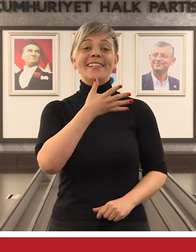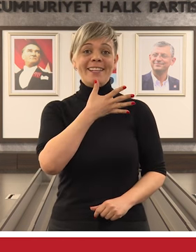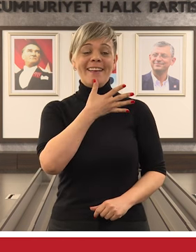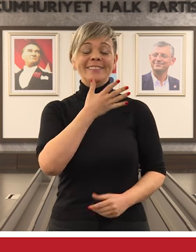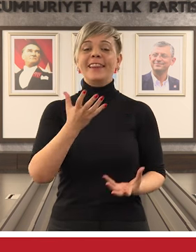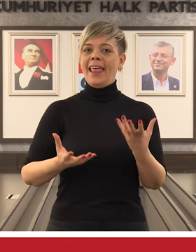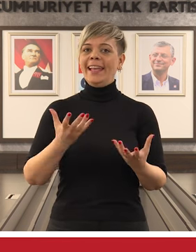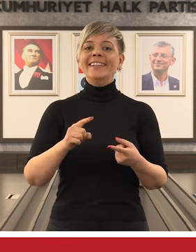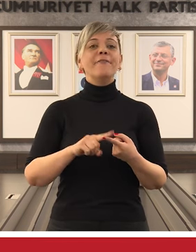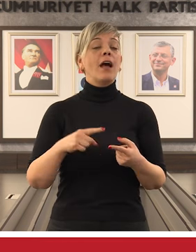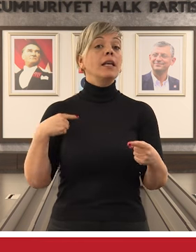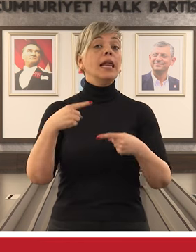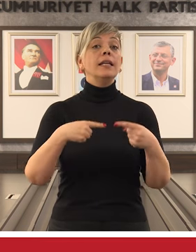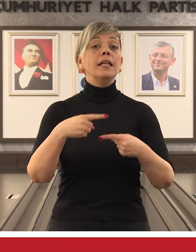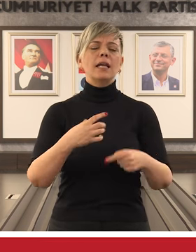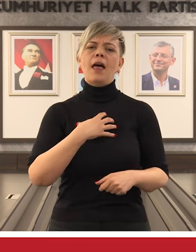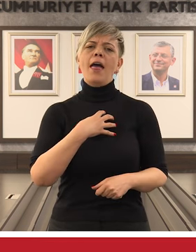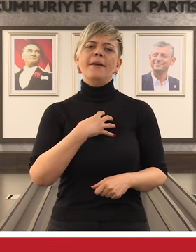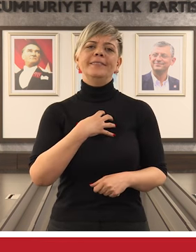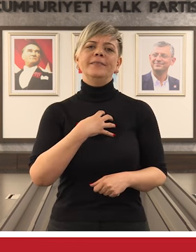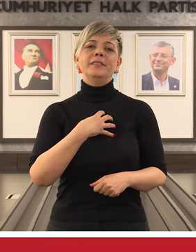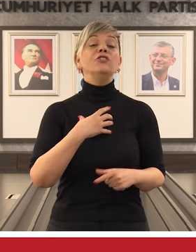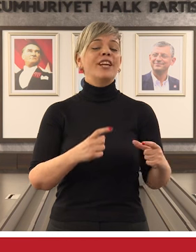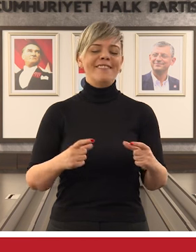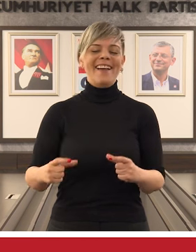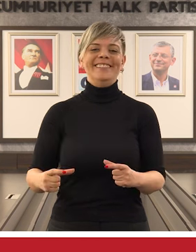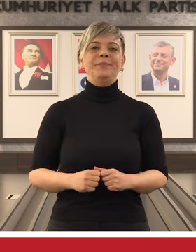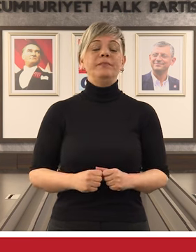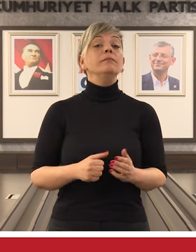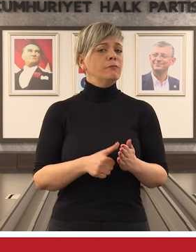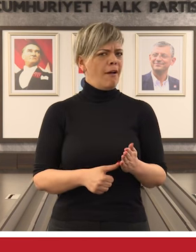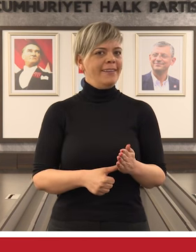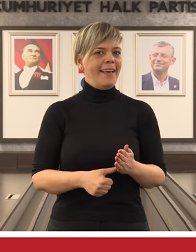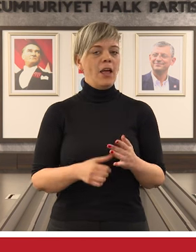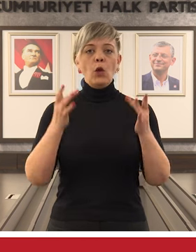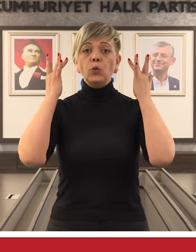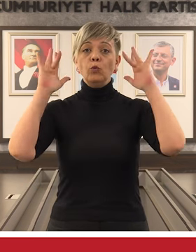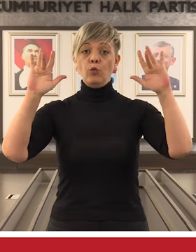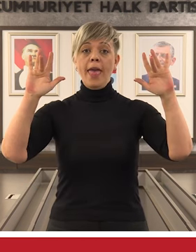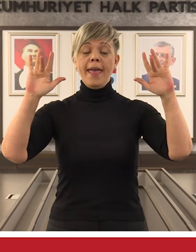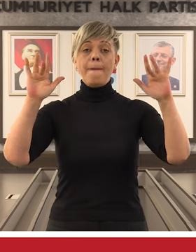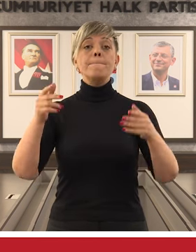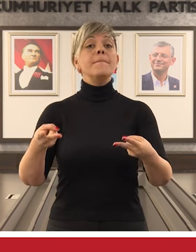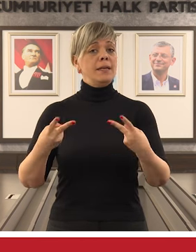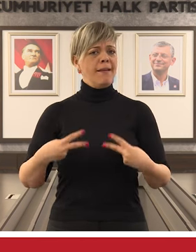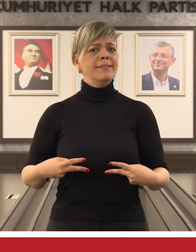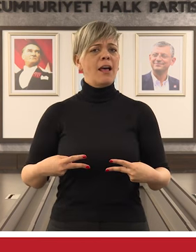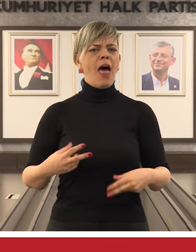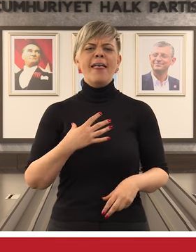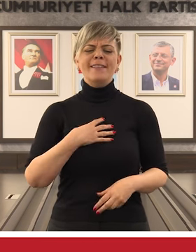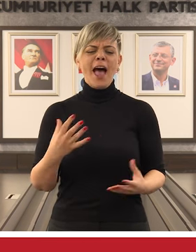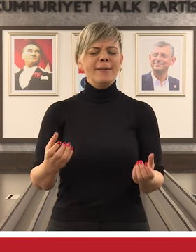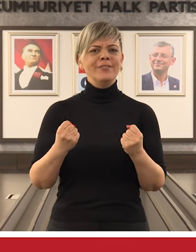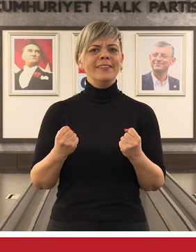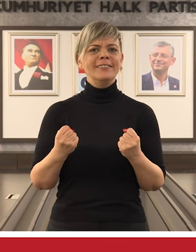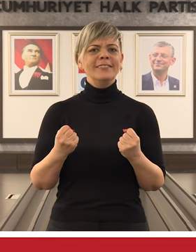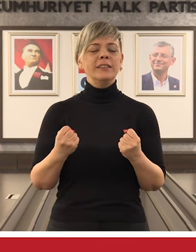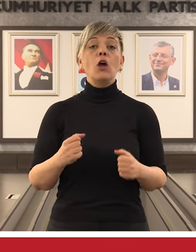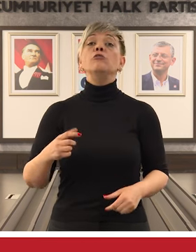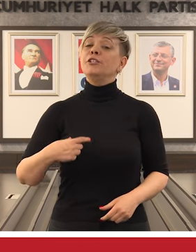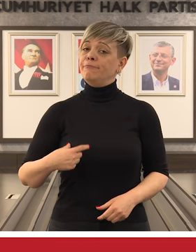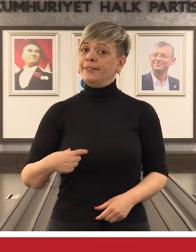çeşitliliğini tanıyan, dengeli ve gelenek sahibi şehirler. Tarihine, kültürüne, mirasına sahip